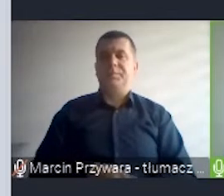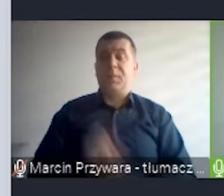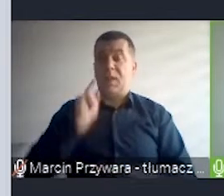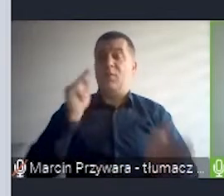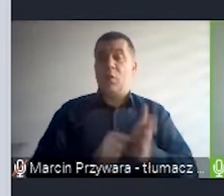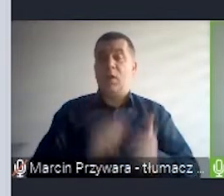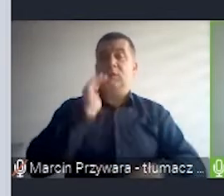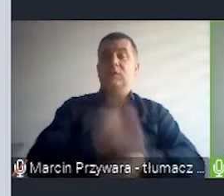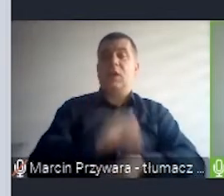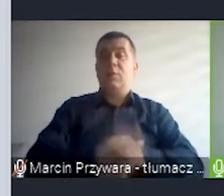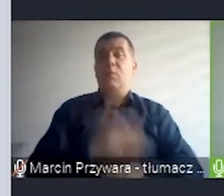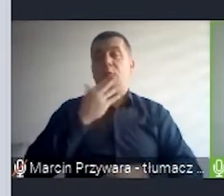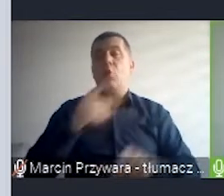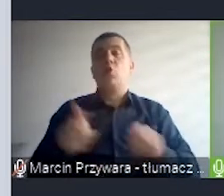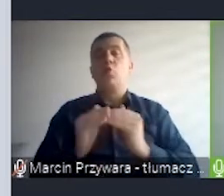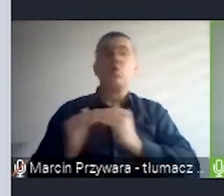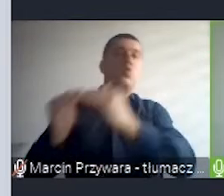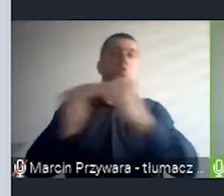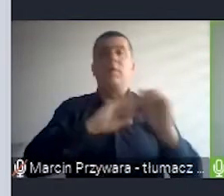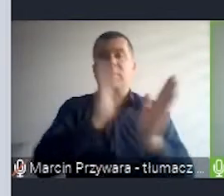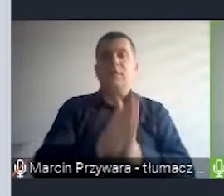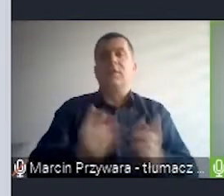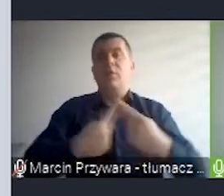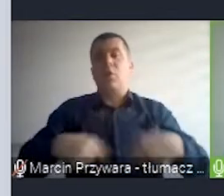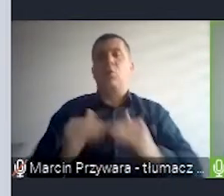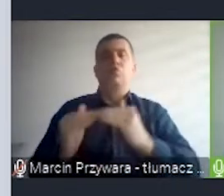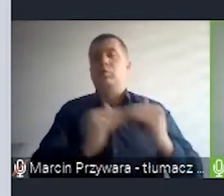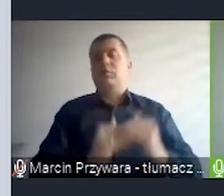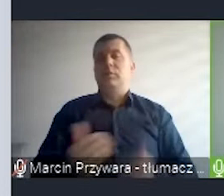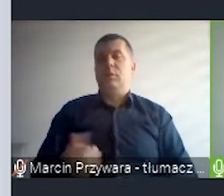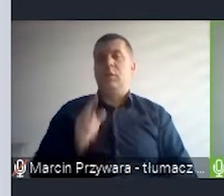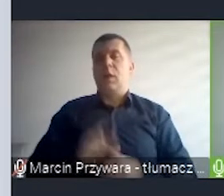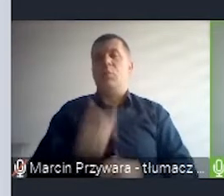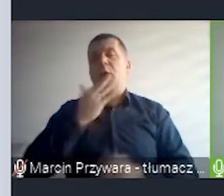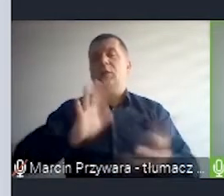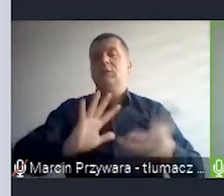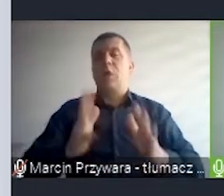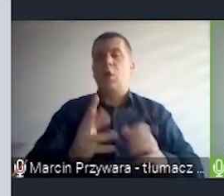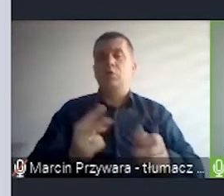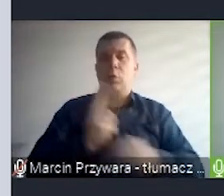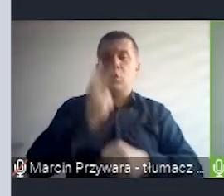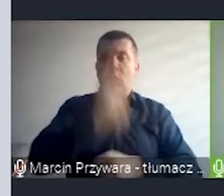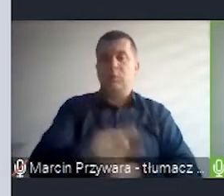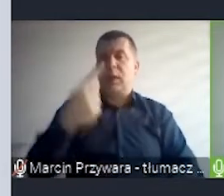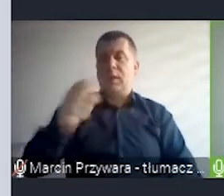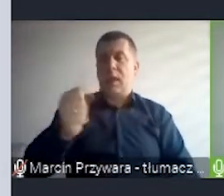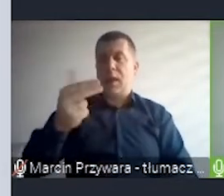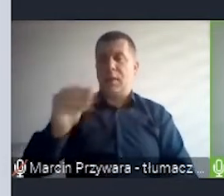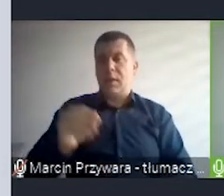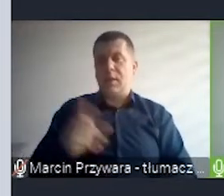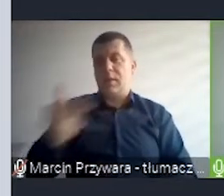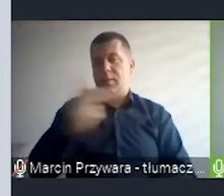właśnie w zamówieniach mówią o równym traktowaniu wszystkich wykonawców. Mówią o sposobie udostępniania danych na